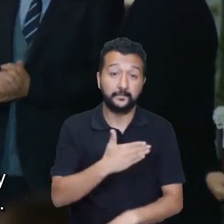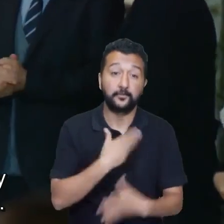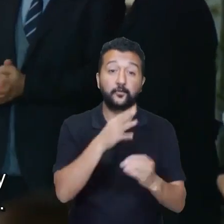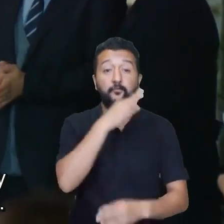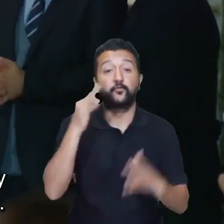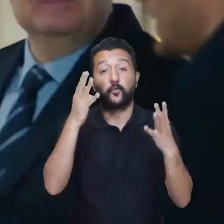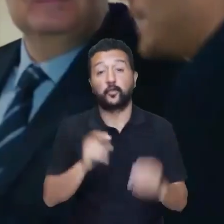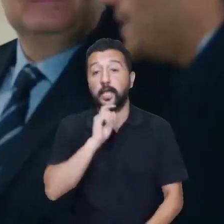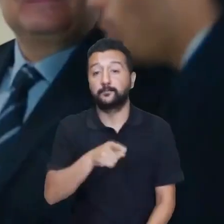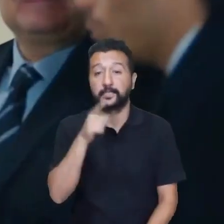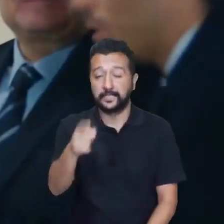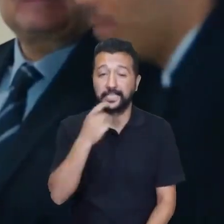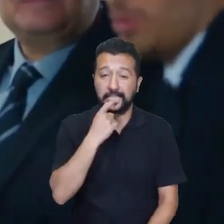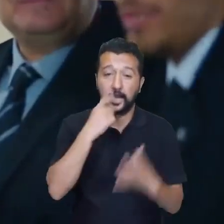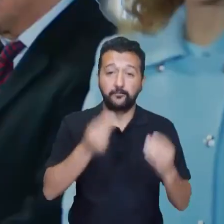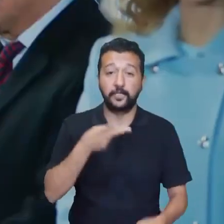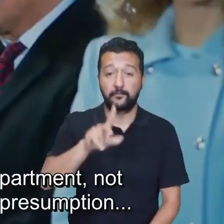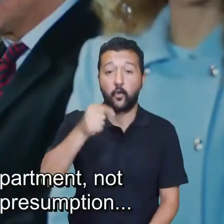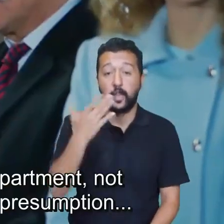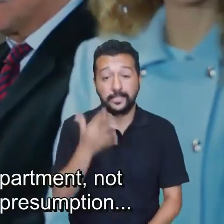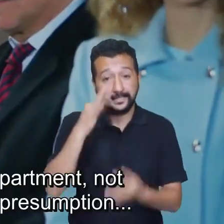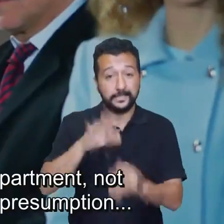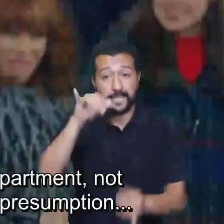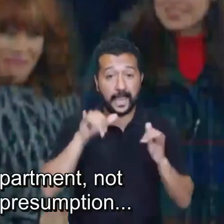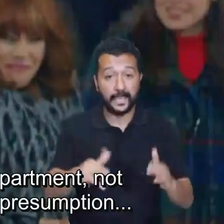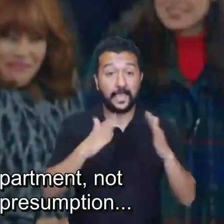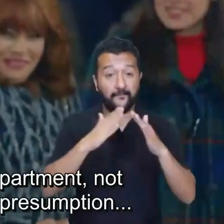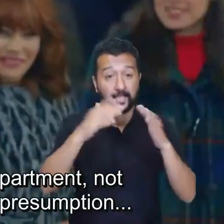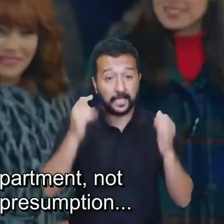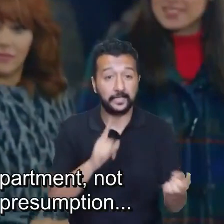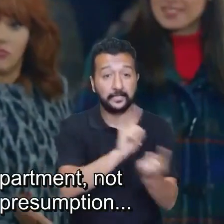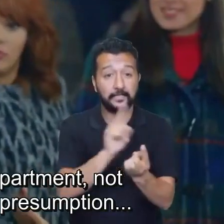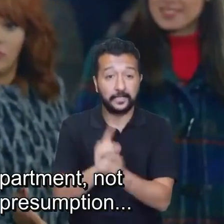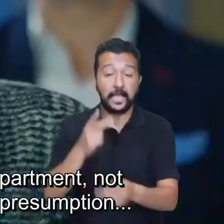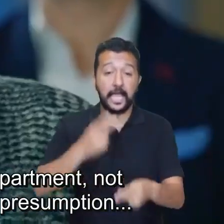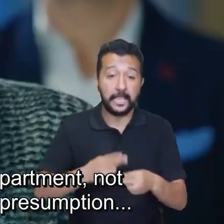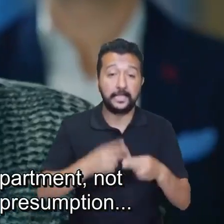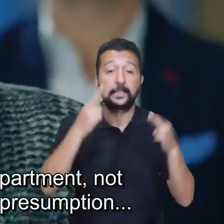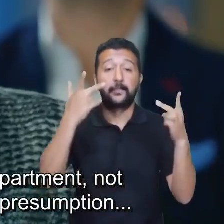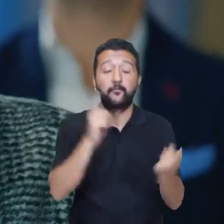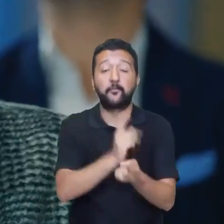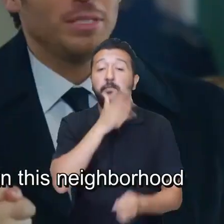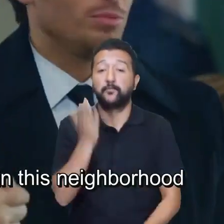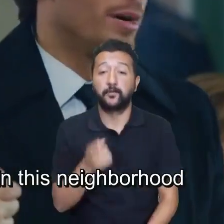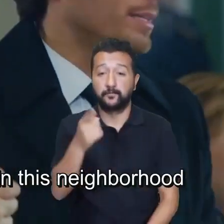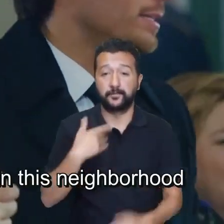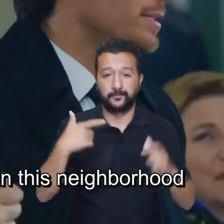mutlu olduk Hulusi amca. Yani yıl olmuş 2016, insanlar aynı apartmanda karşı komşusun adını sanını bilmezken biz bu mahalledeki